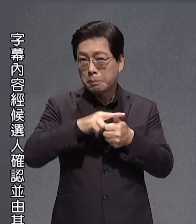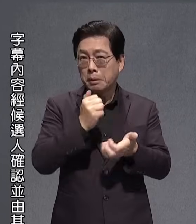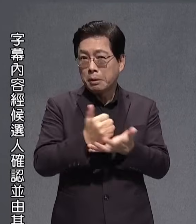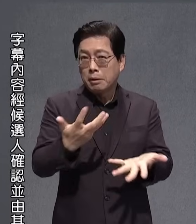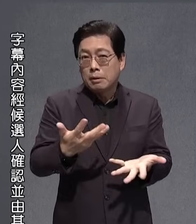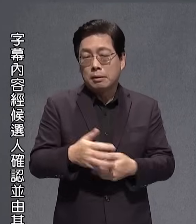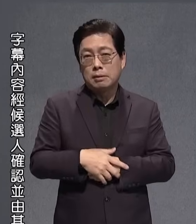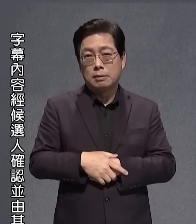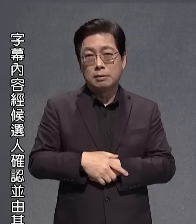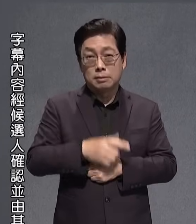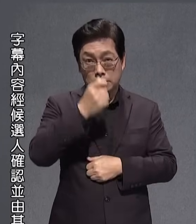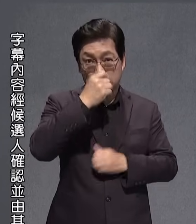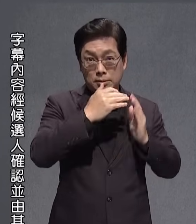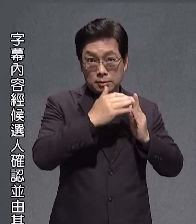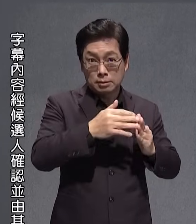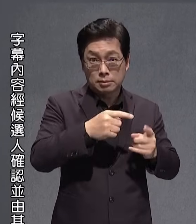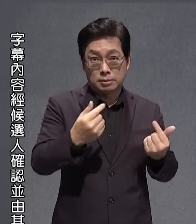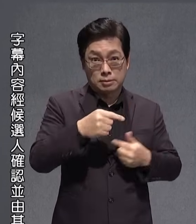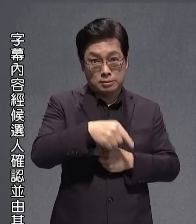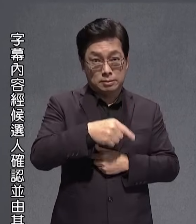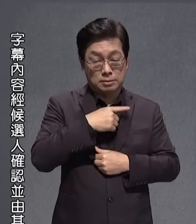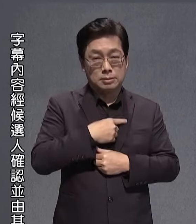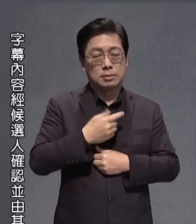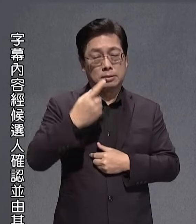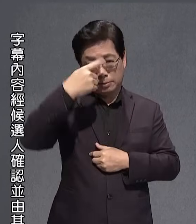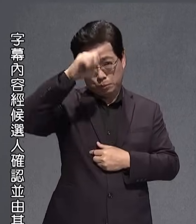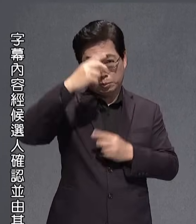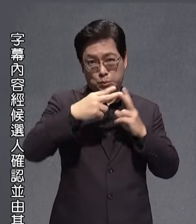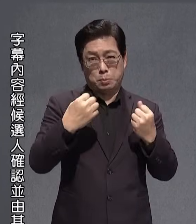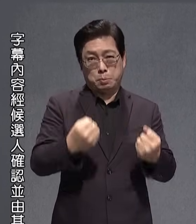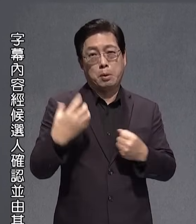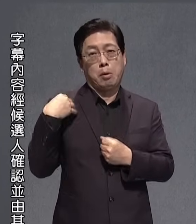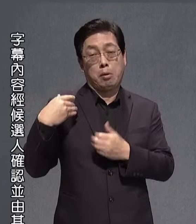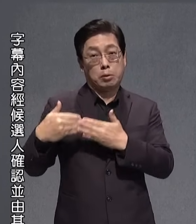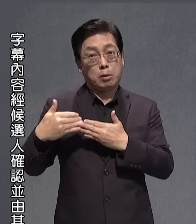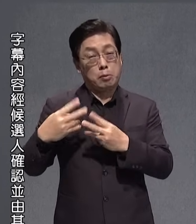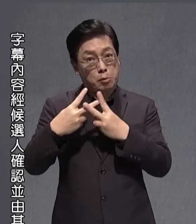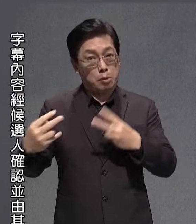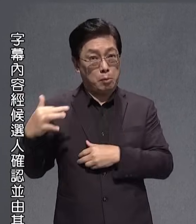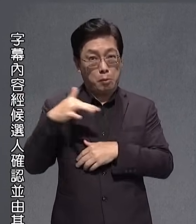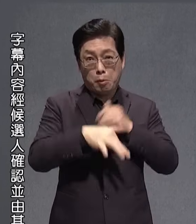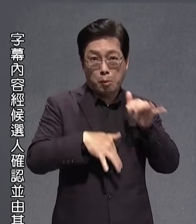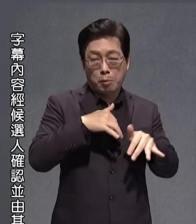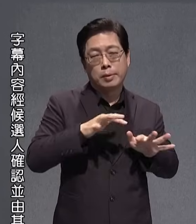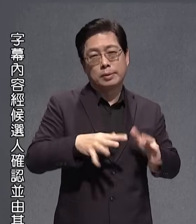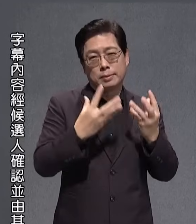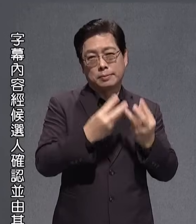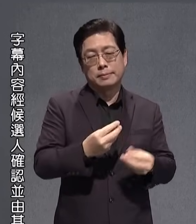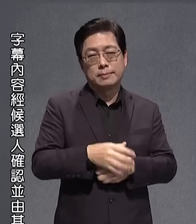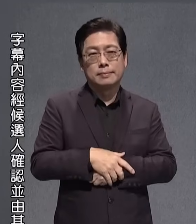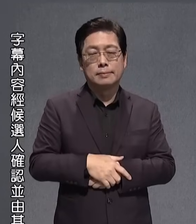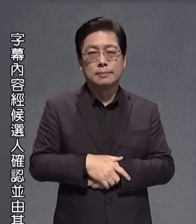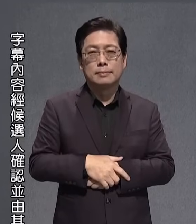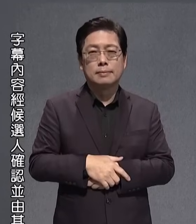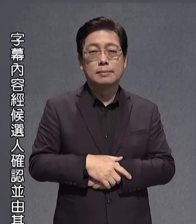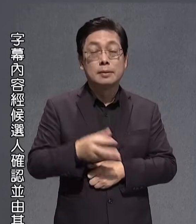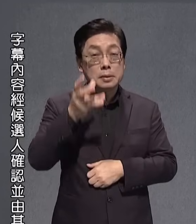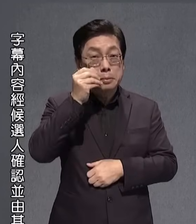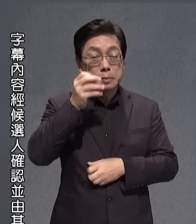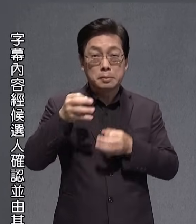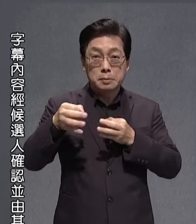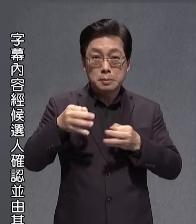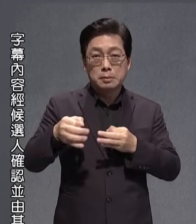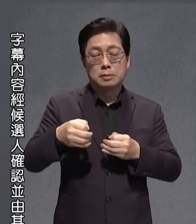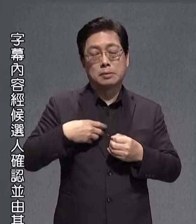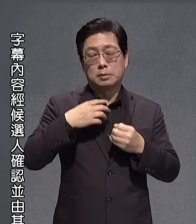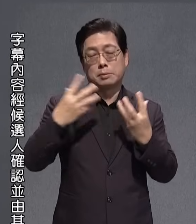连在台湾市的义代金城，呵呵个底下陆客个定去佚佗，起码较无啊。所以那观光产值就降